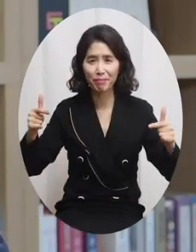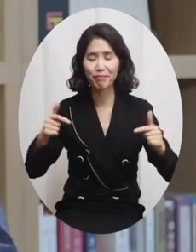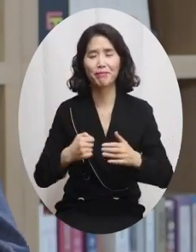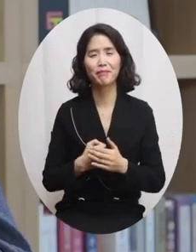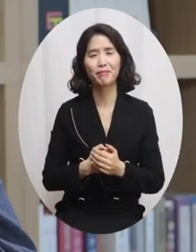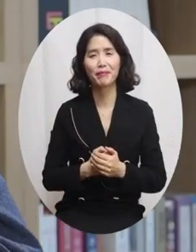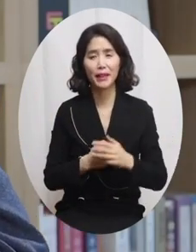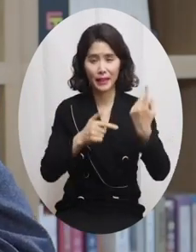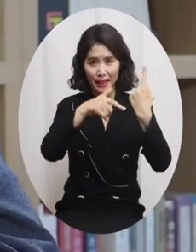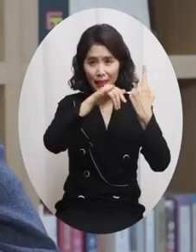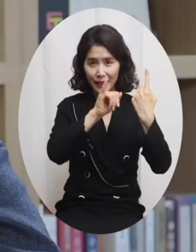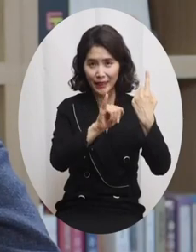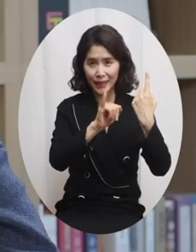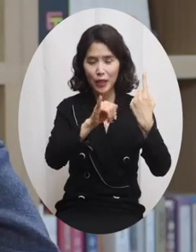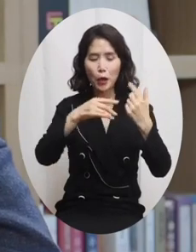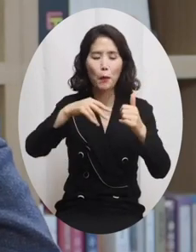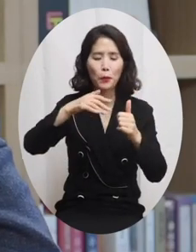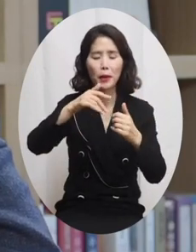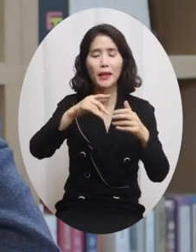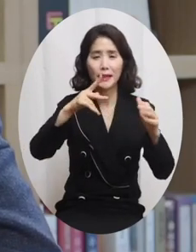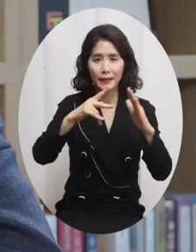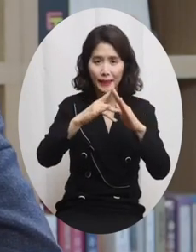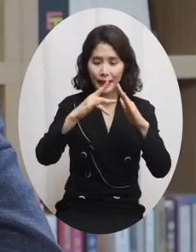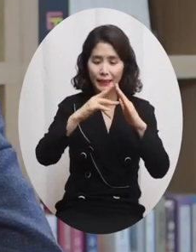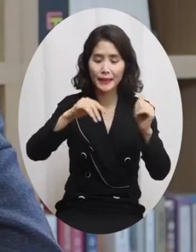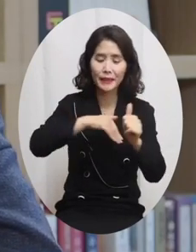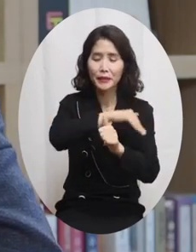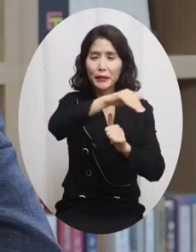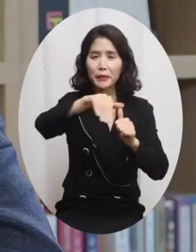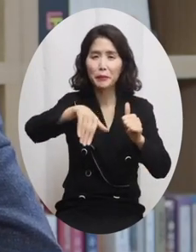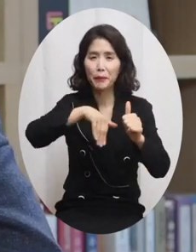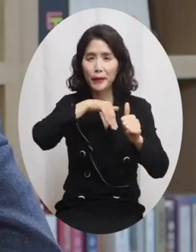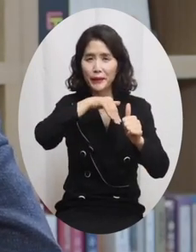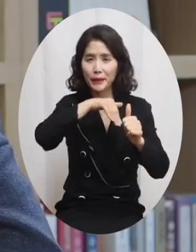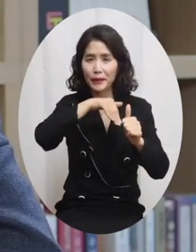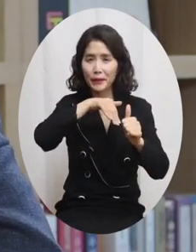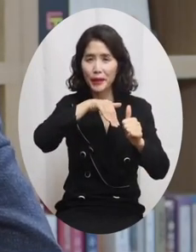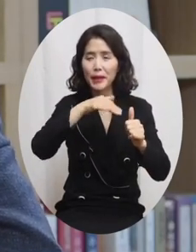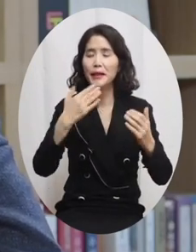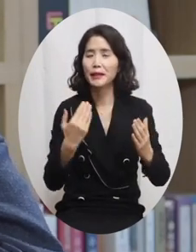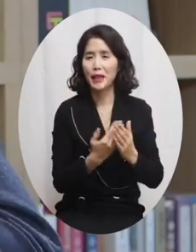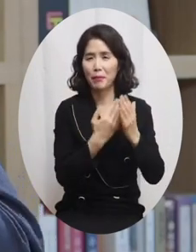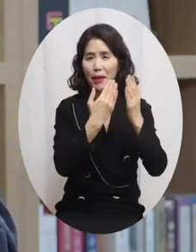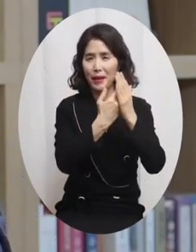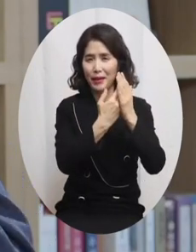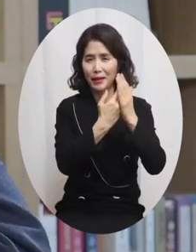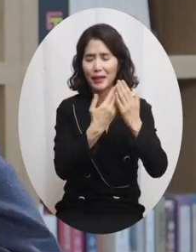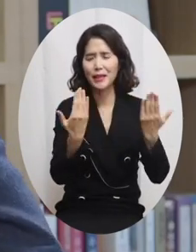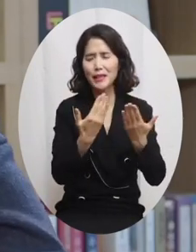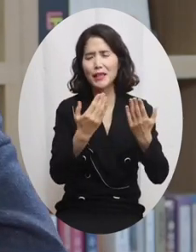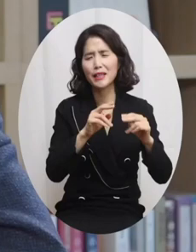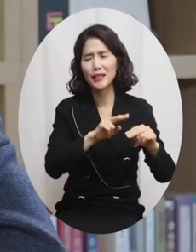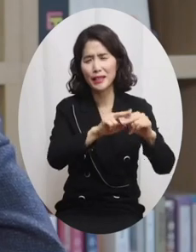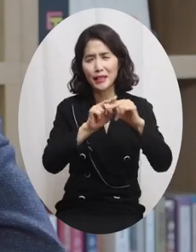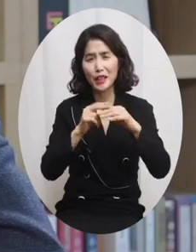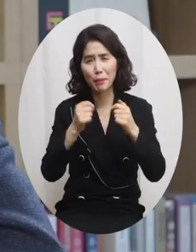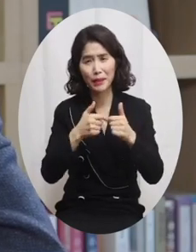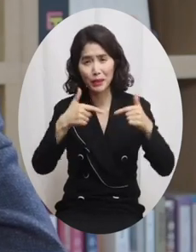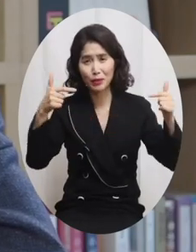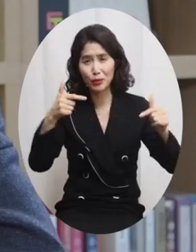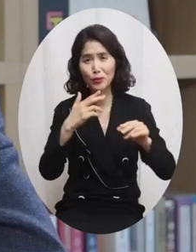일기 신도시 옆에 킨텍스 주변 부지를 그 개발을 해서 거기에 또 일자리가 많은 도시들이 오잖아요.